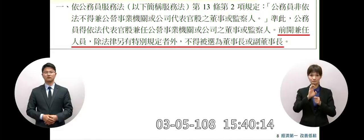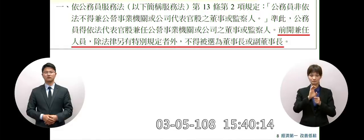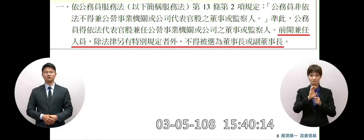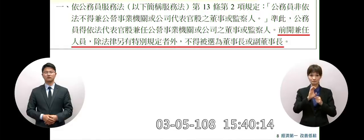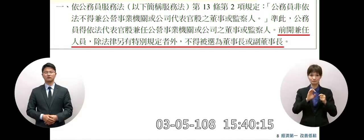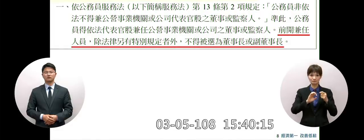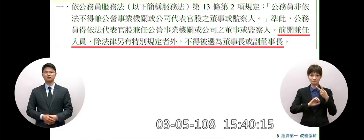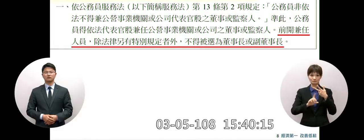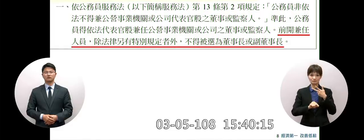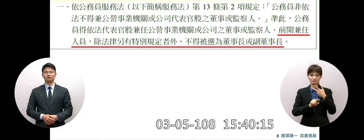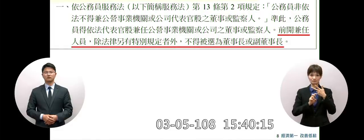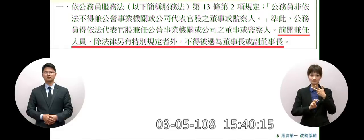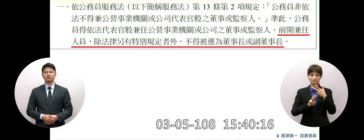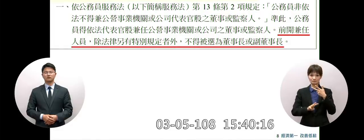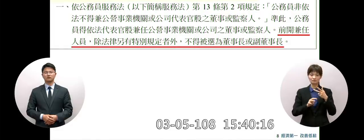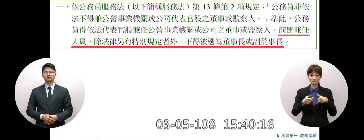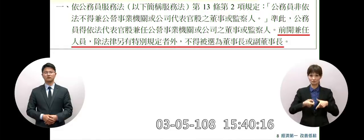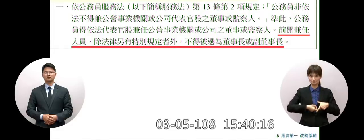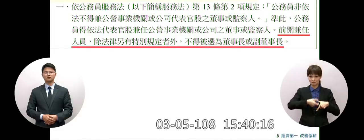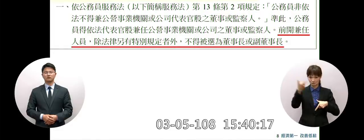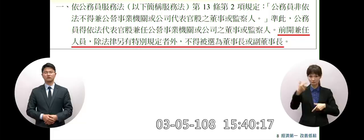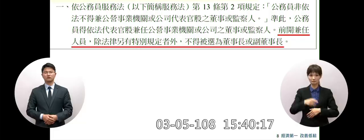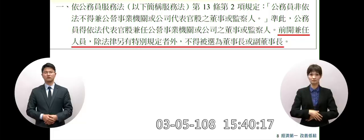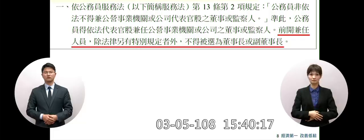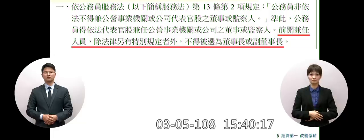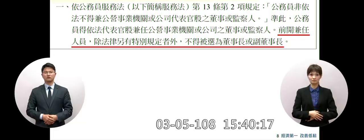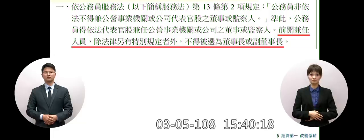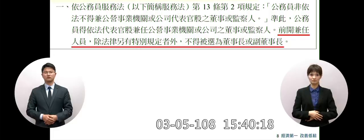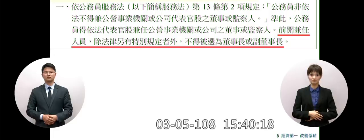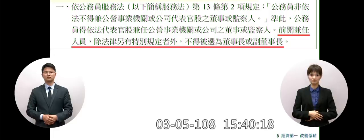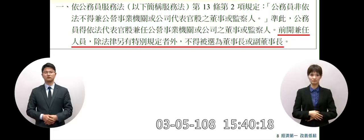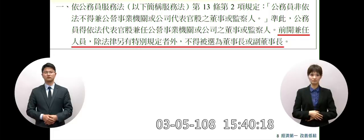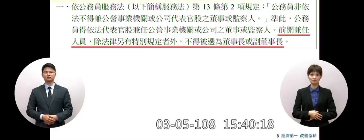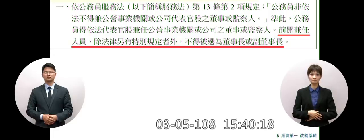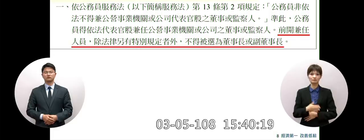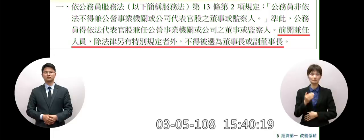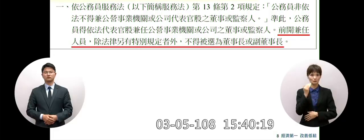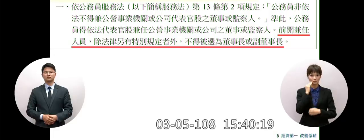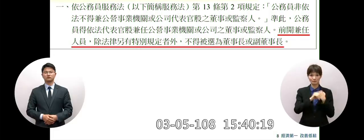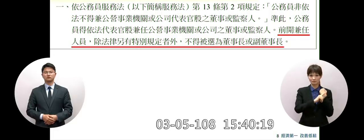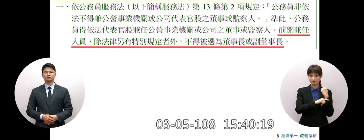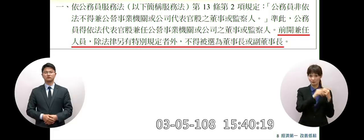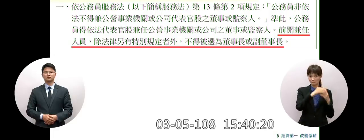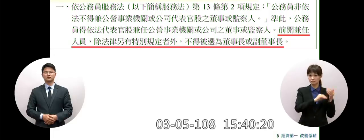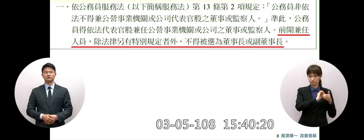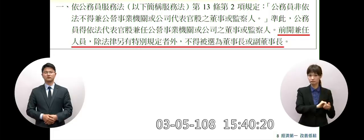90年7月23号有发布一个命令。除法律另有规定者外，